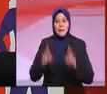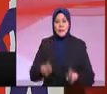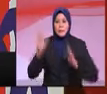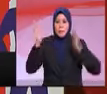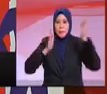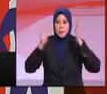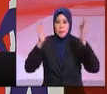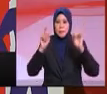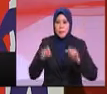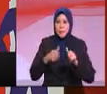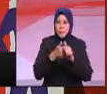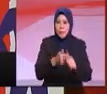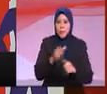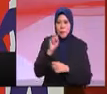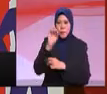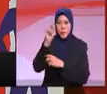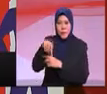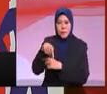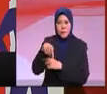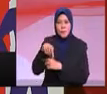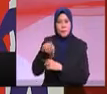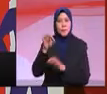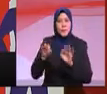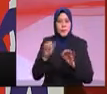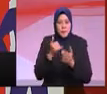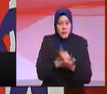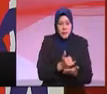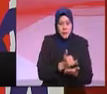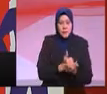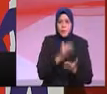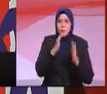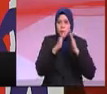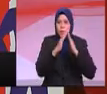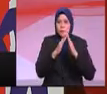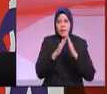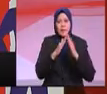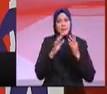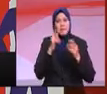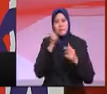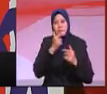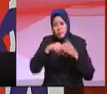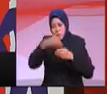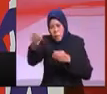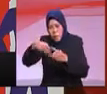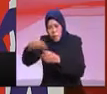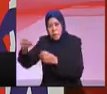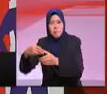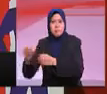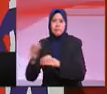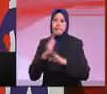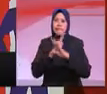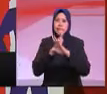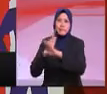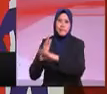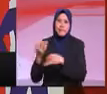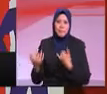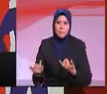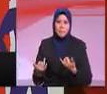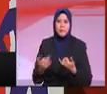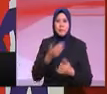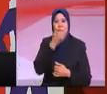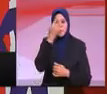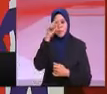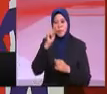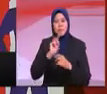supaya patuh kepada SOP, dan kalau boleh kita duduk rumah, kurangkan pendedahan kita kepada kes-kes